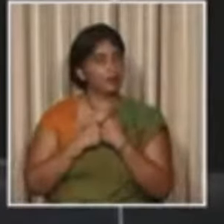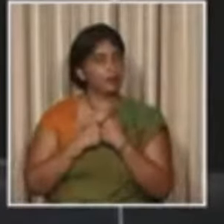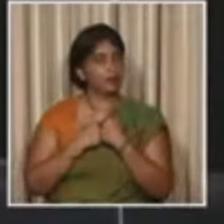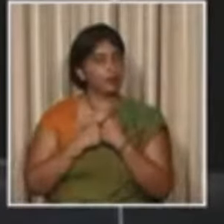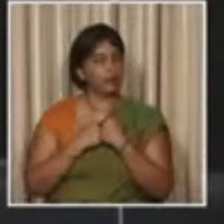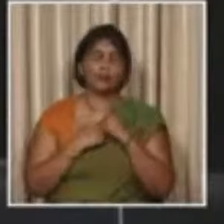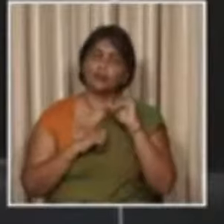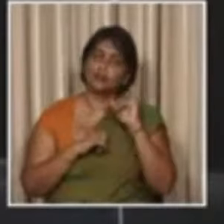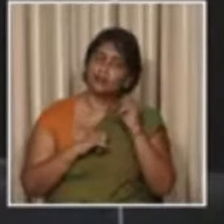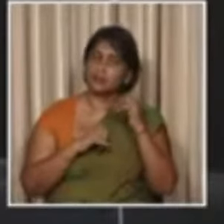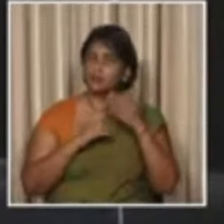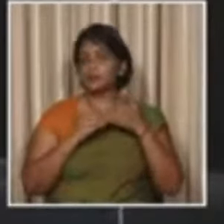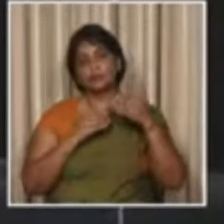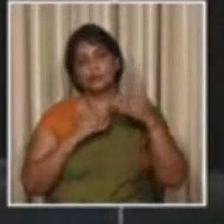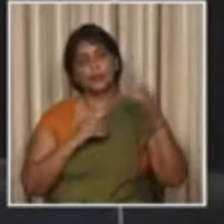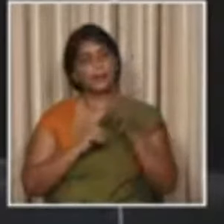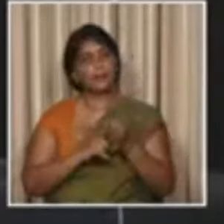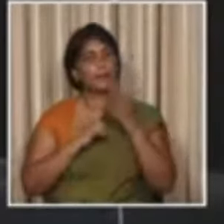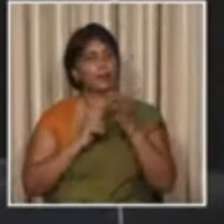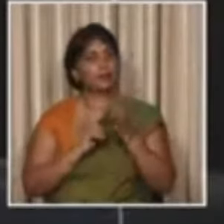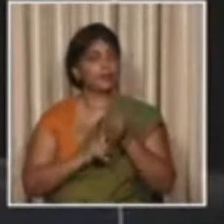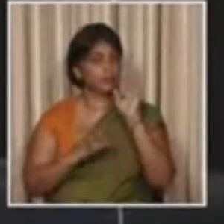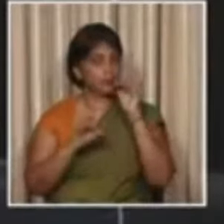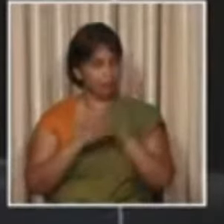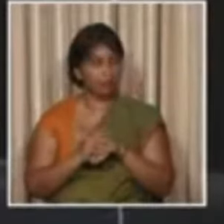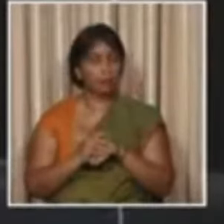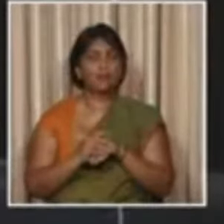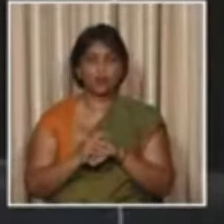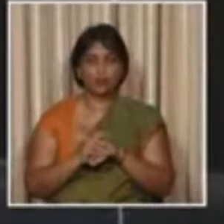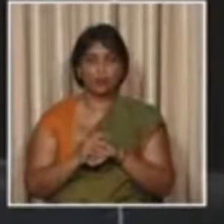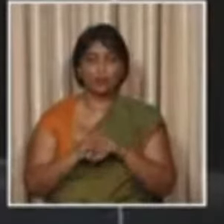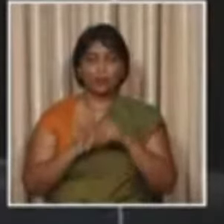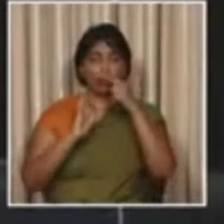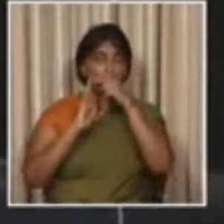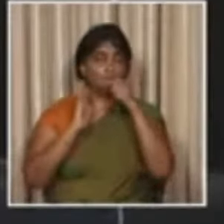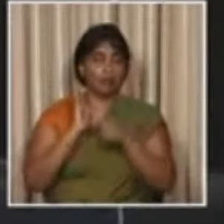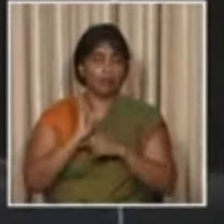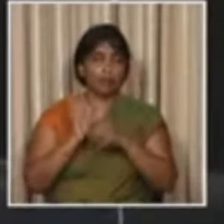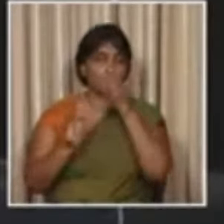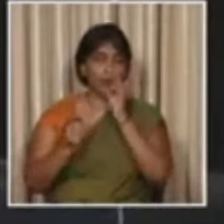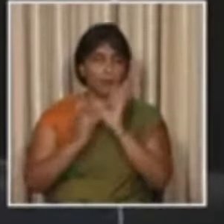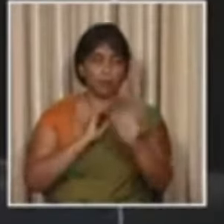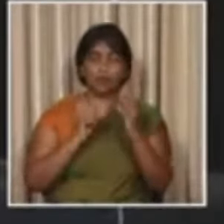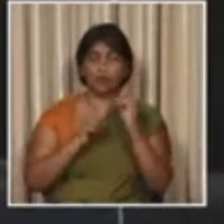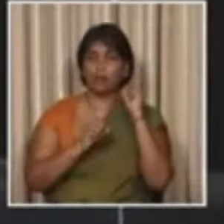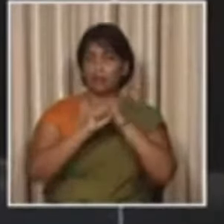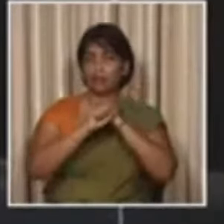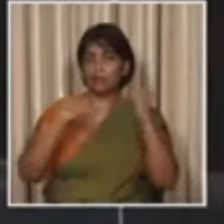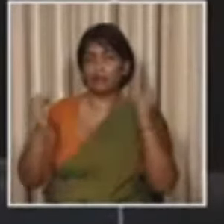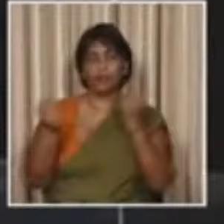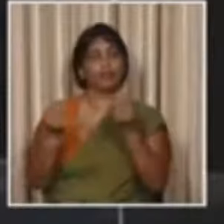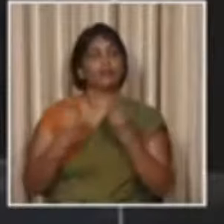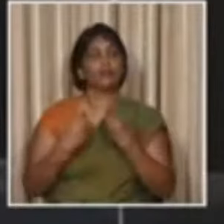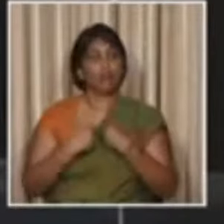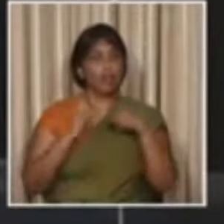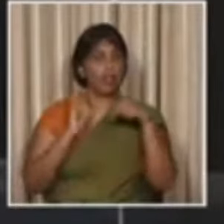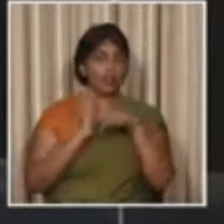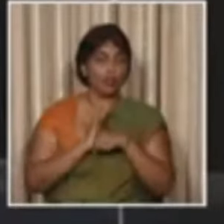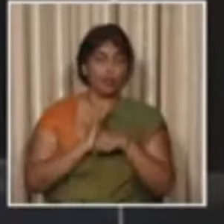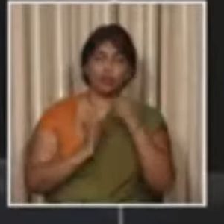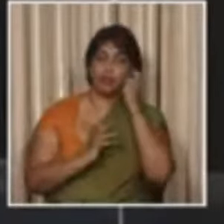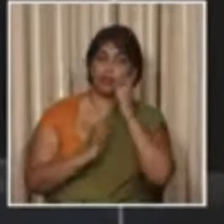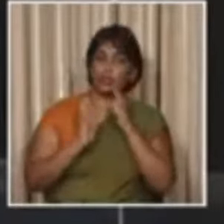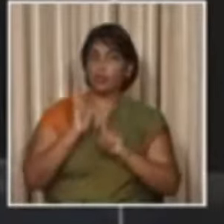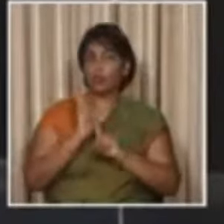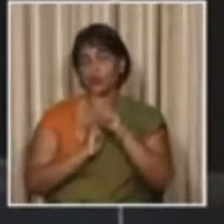සංවිධානය. යම් යම් වකවානුන් තුල දැන් ප්‍රේමදාස් ජනාධිපතිතුමා ඉන්නකොට එතුමා කිව්ව දෙකොඩ පළක් පත් වෙන විලක්වක් මට දුන්නේ කියලා. එහෙන් දකුණේ ත්‍රස්තවාදී, එහෙන්